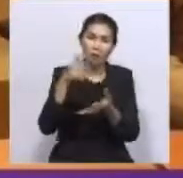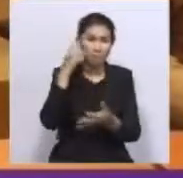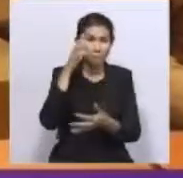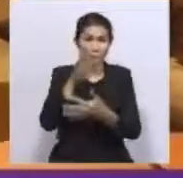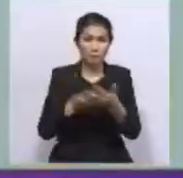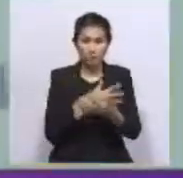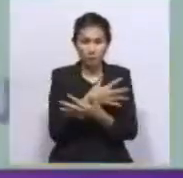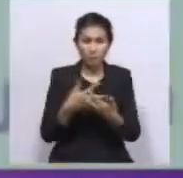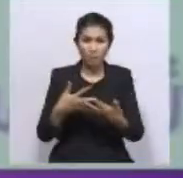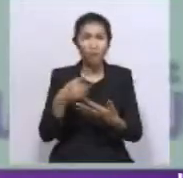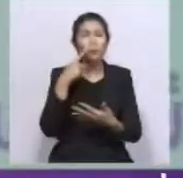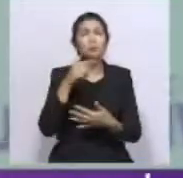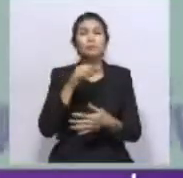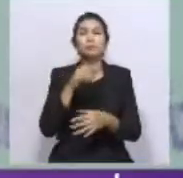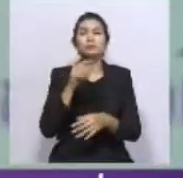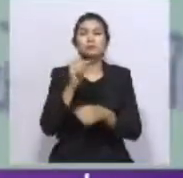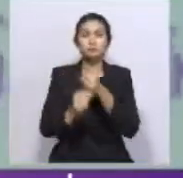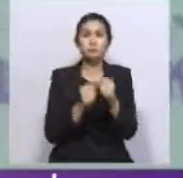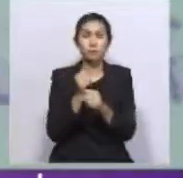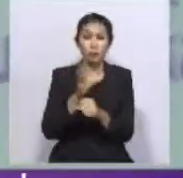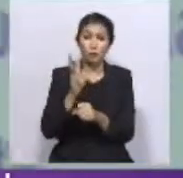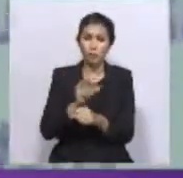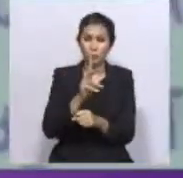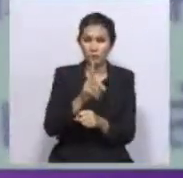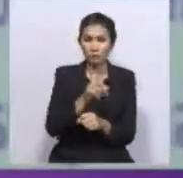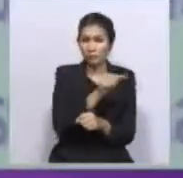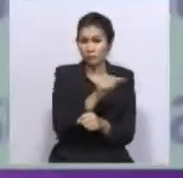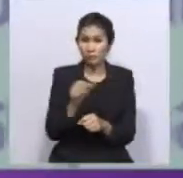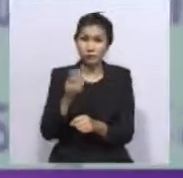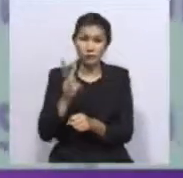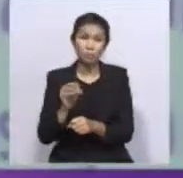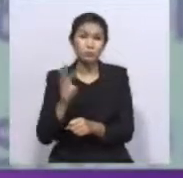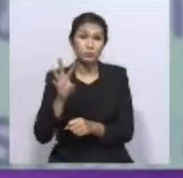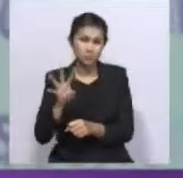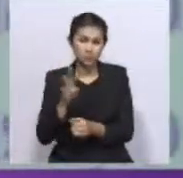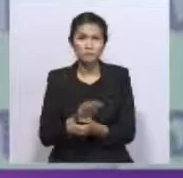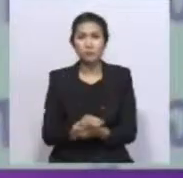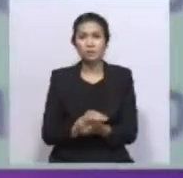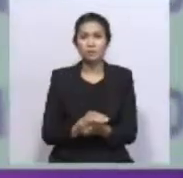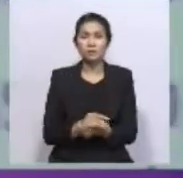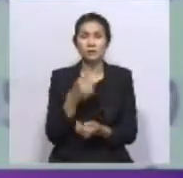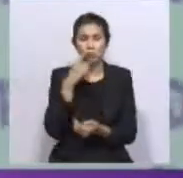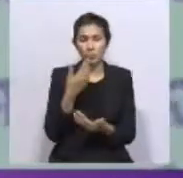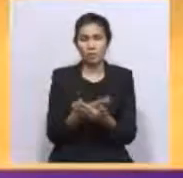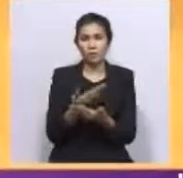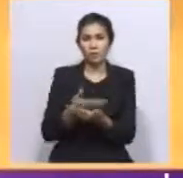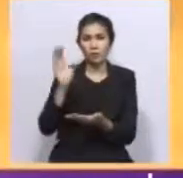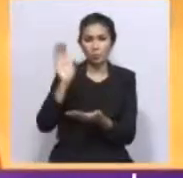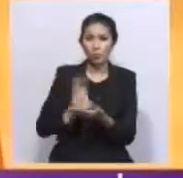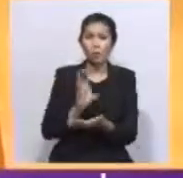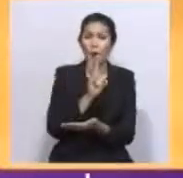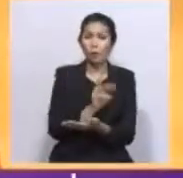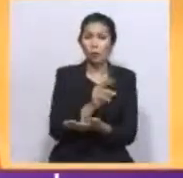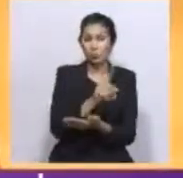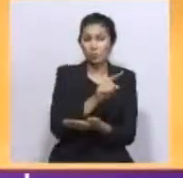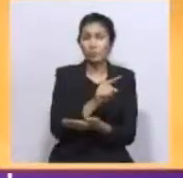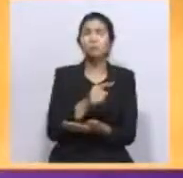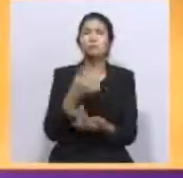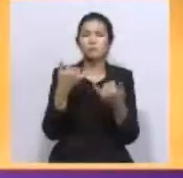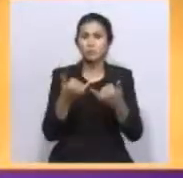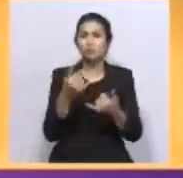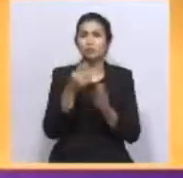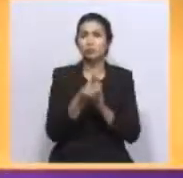การพัฒนาจังหวัดในปี2561ถึง2564ซึ่งปีงบประมาณ2561จังหวัดอุดร